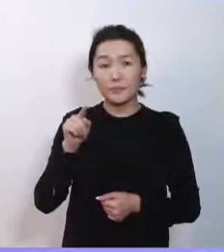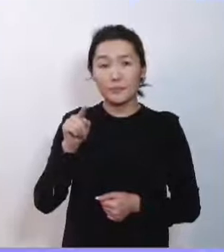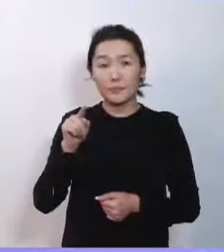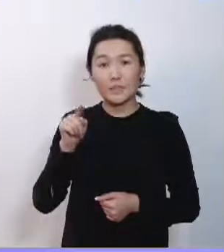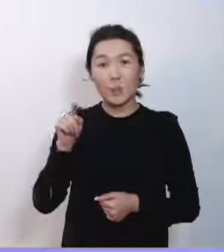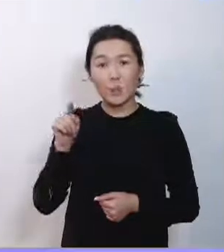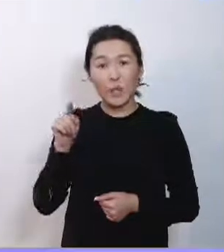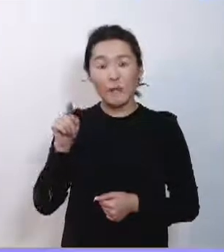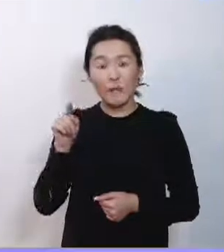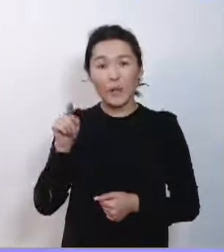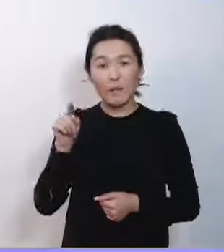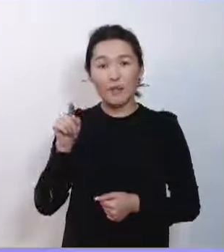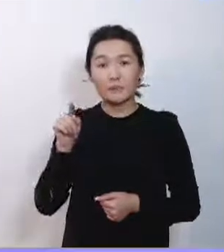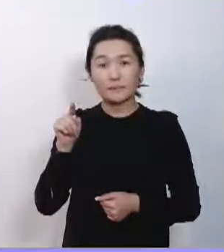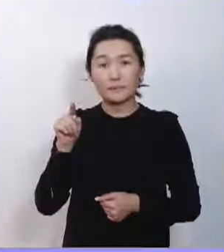закругляем вправо.